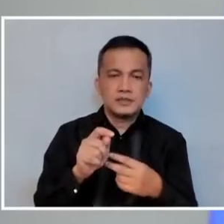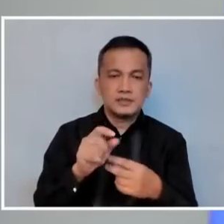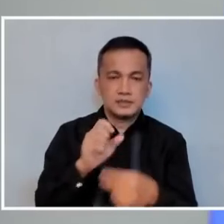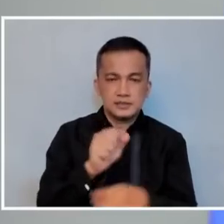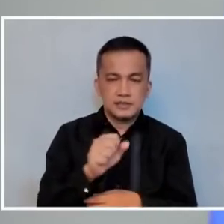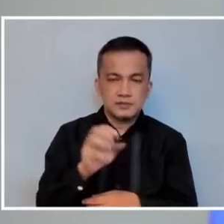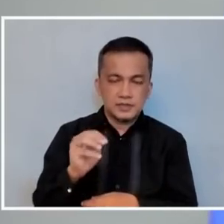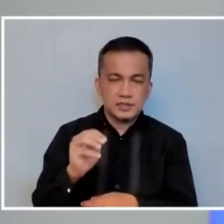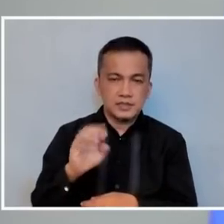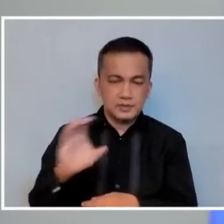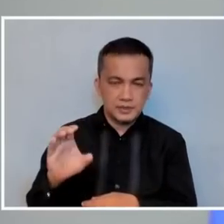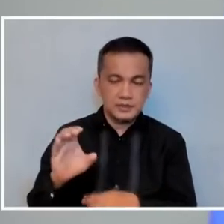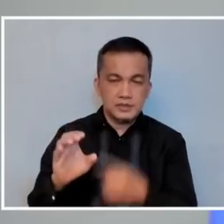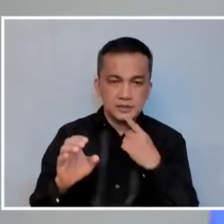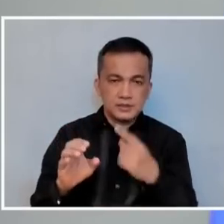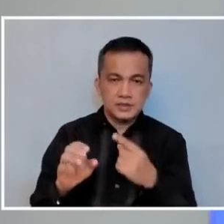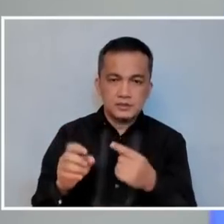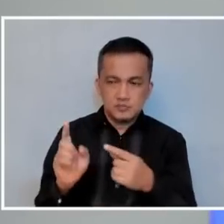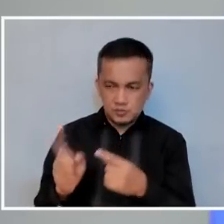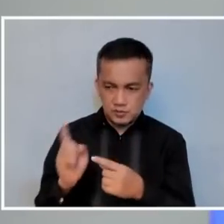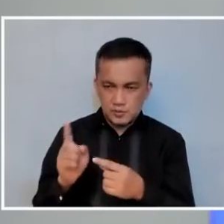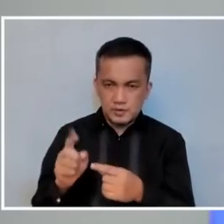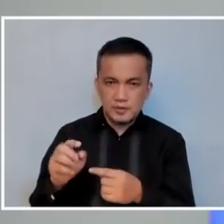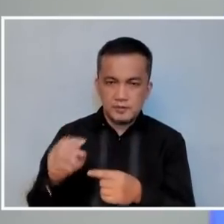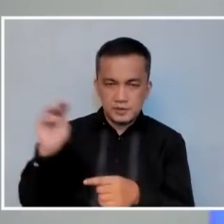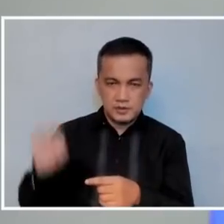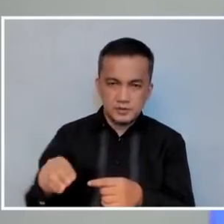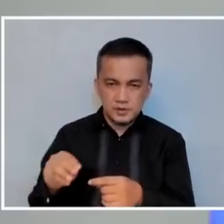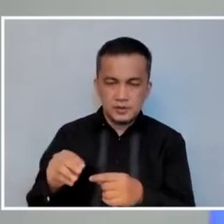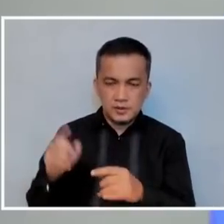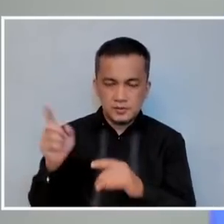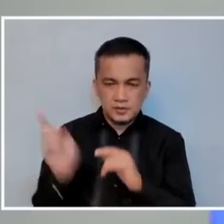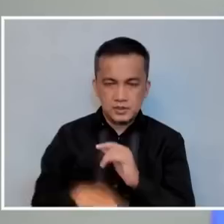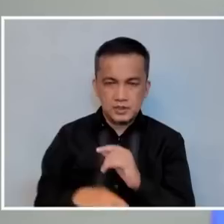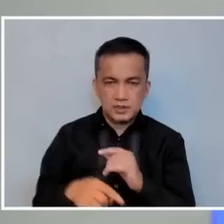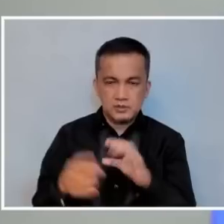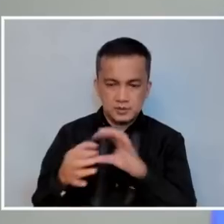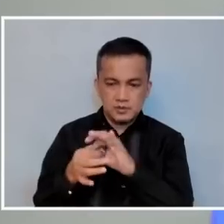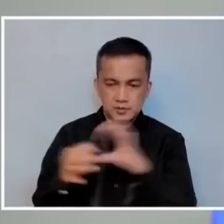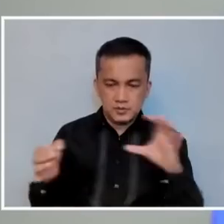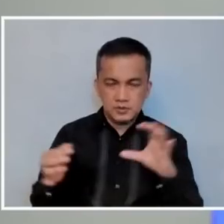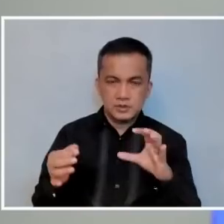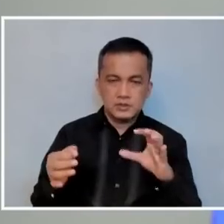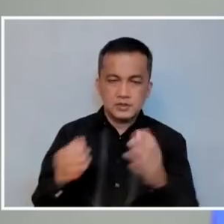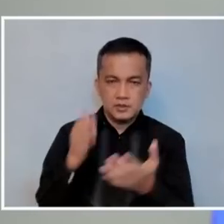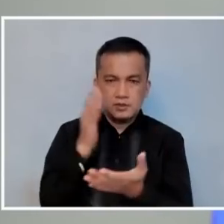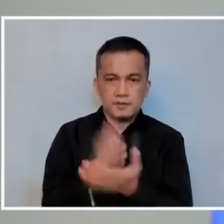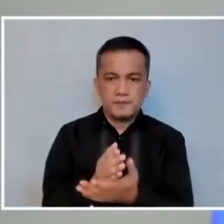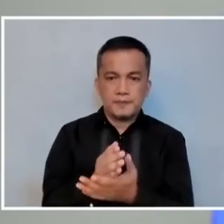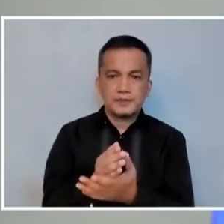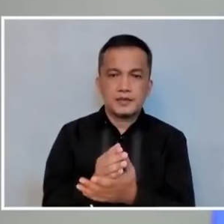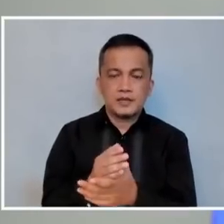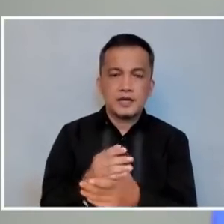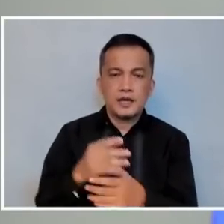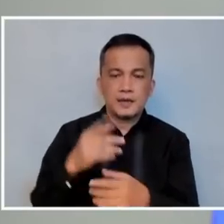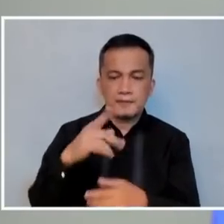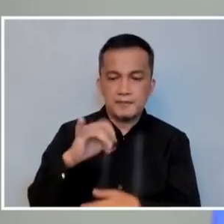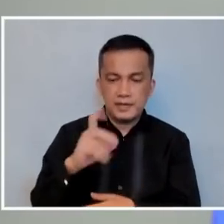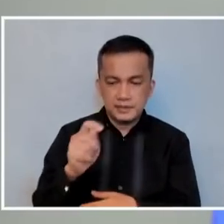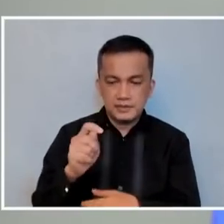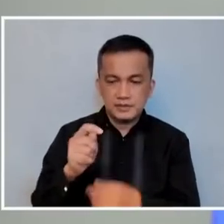maniningil ng sangkaterbang multa oras na kumalas na sa kontrata at tumigil ang mga planta sa